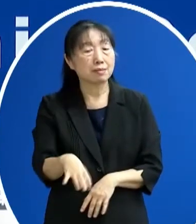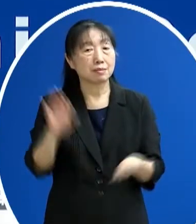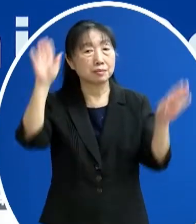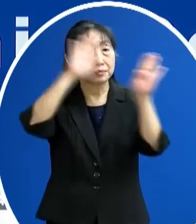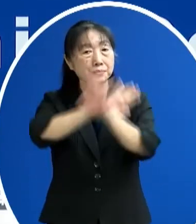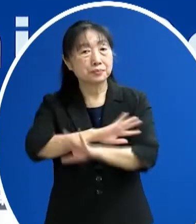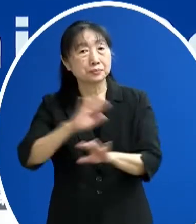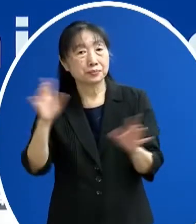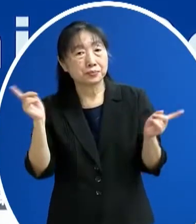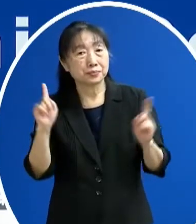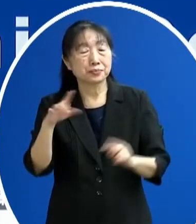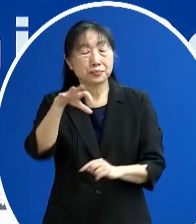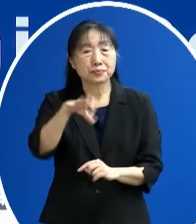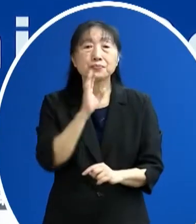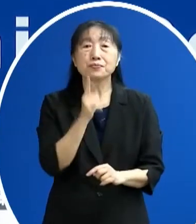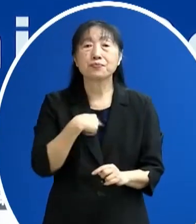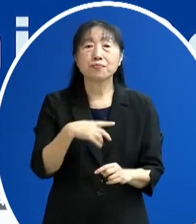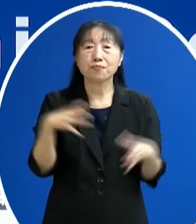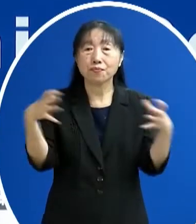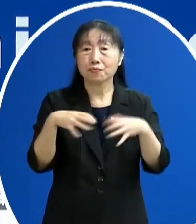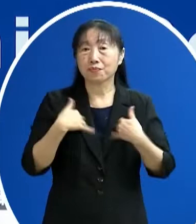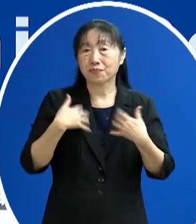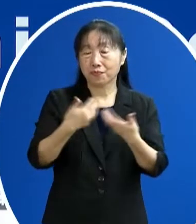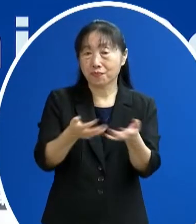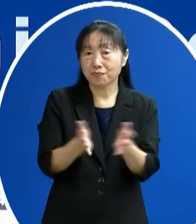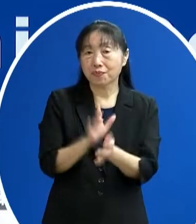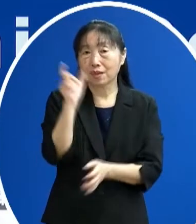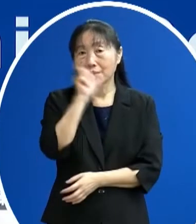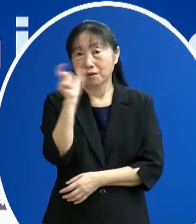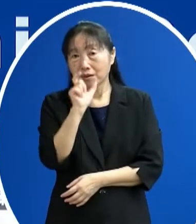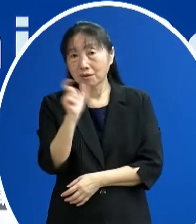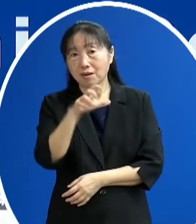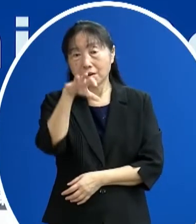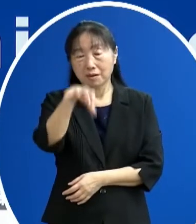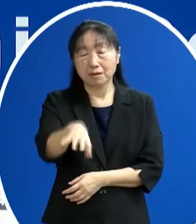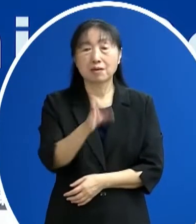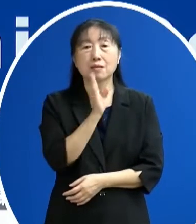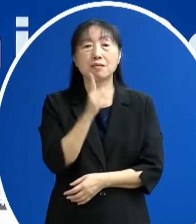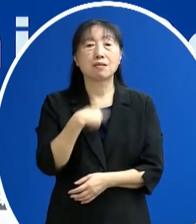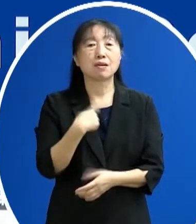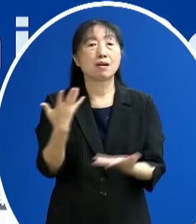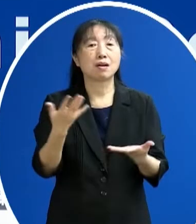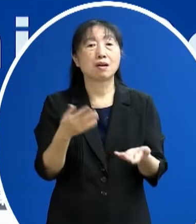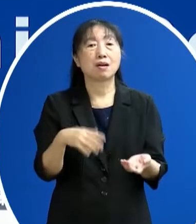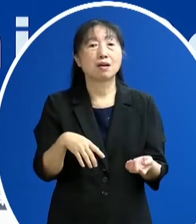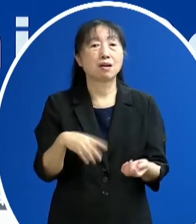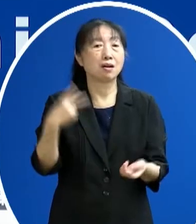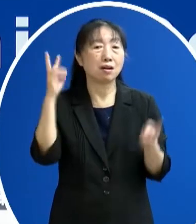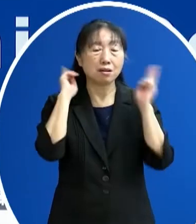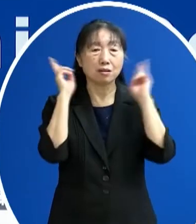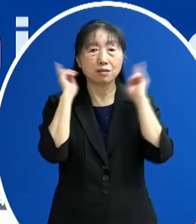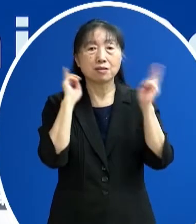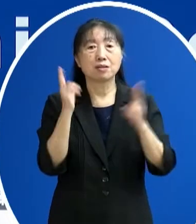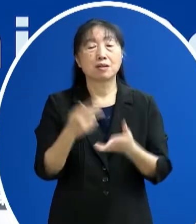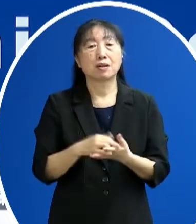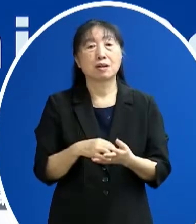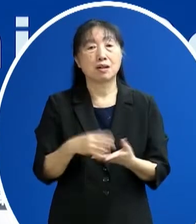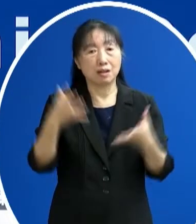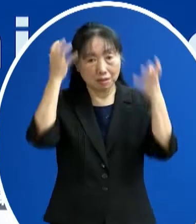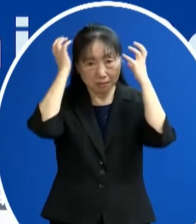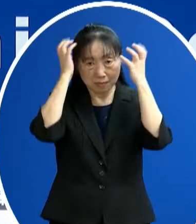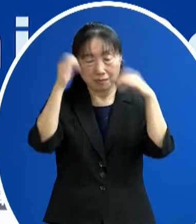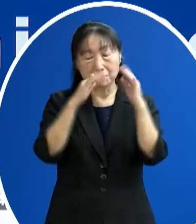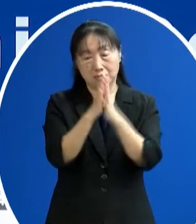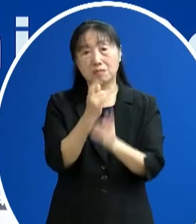会、俱乐部、酒家、酒吧、酒店，好，那理容院含这个观光理发、视听理容等